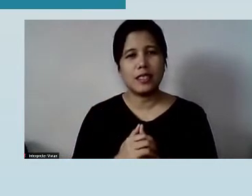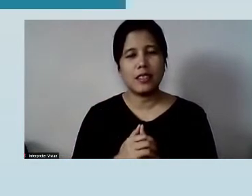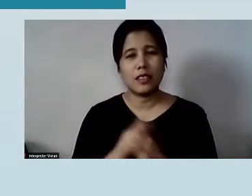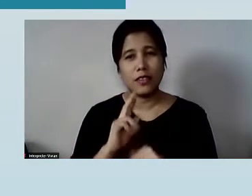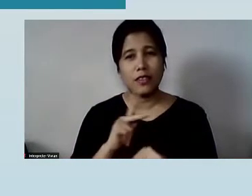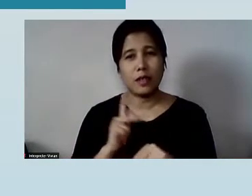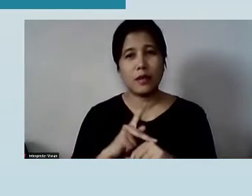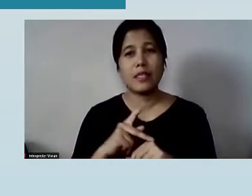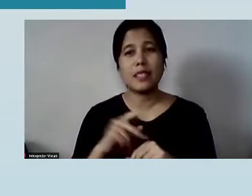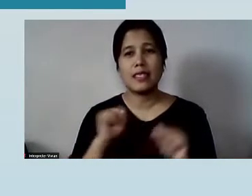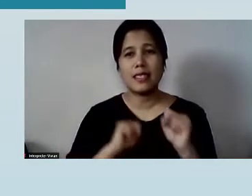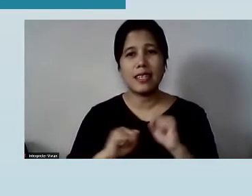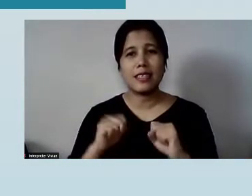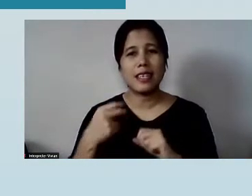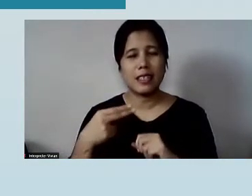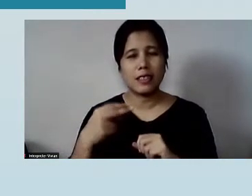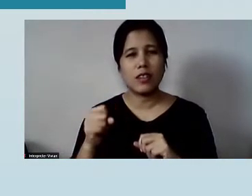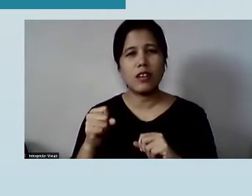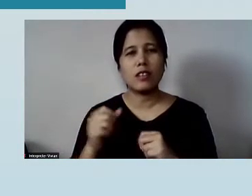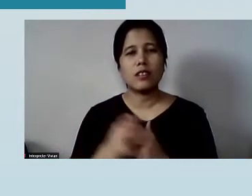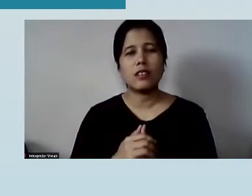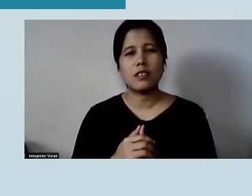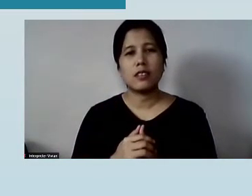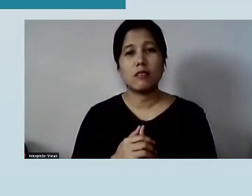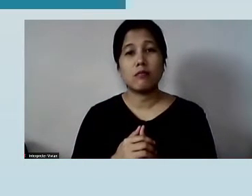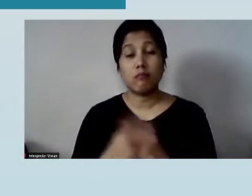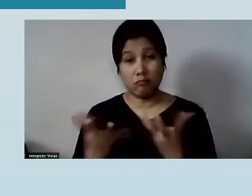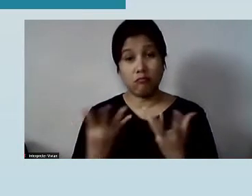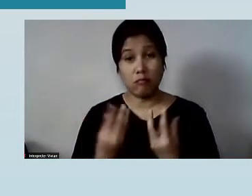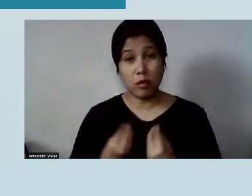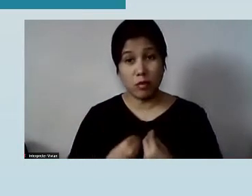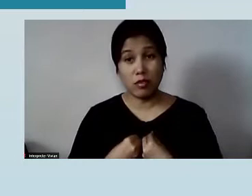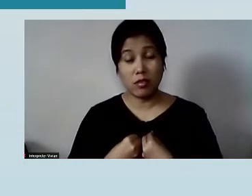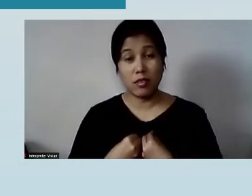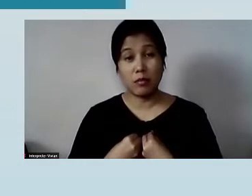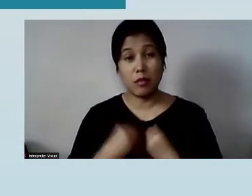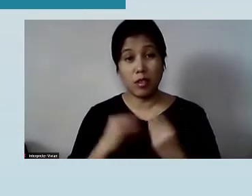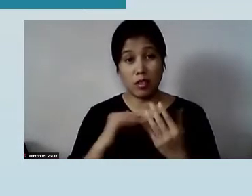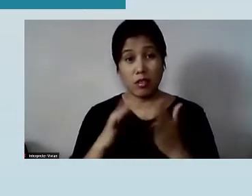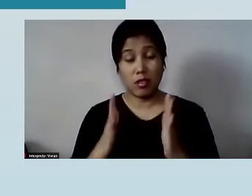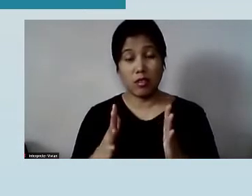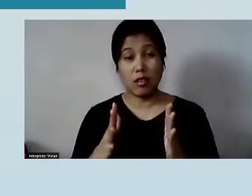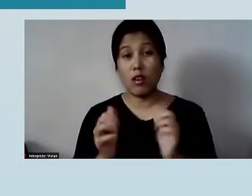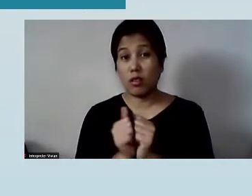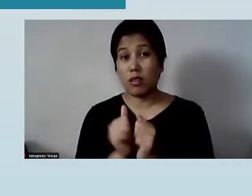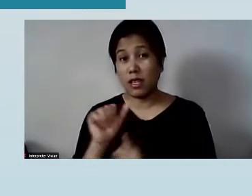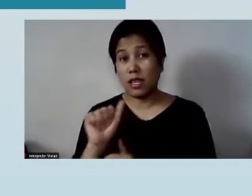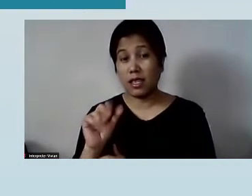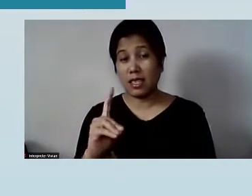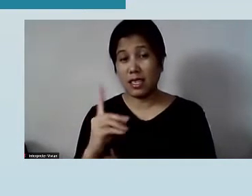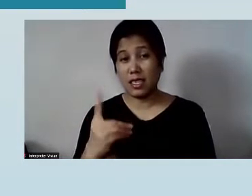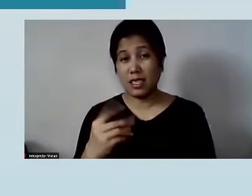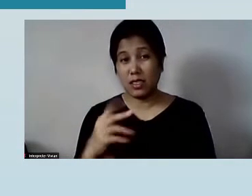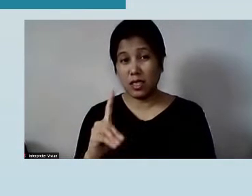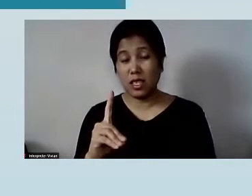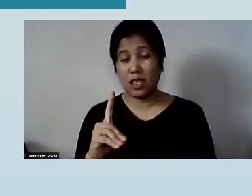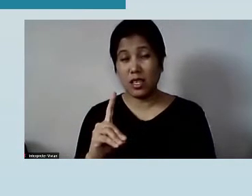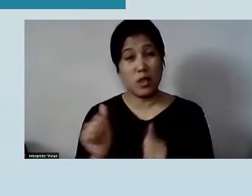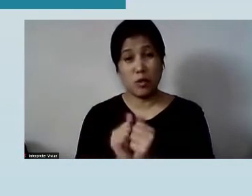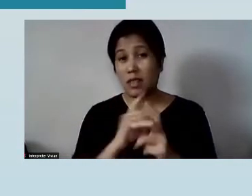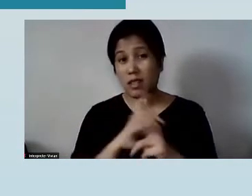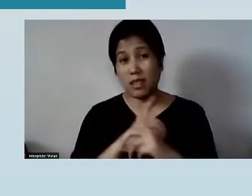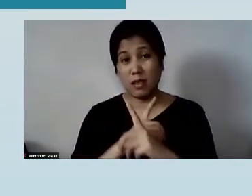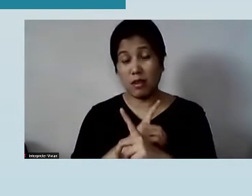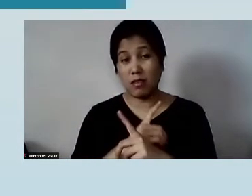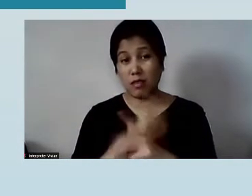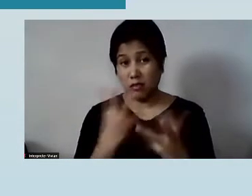no? Na-accommodate ba dyan? Na-admit ba dyan ang mga estudyanteng may ADHD, may disabilities?